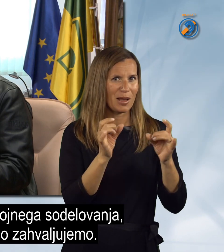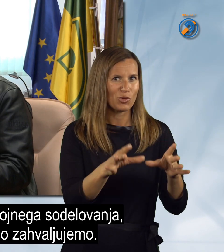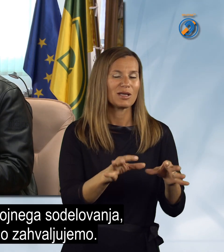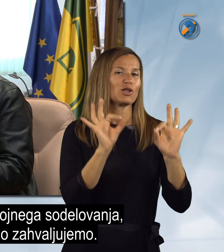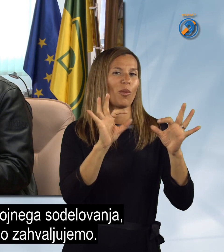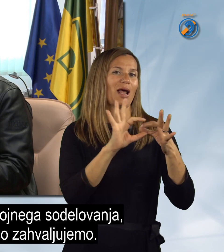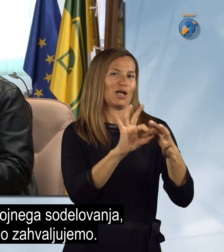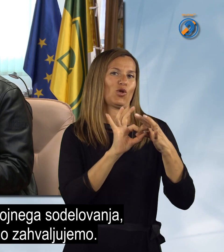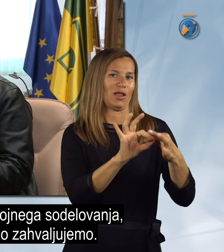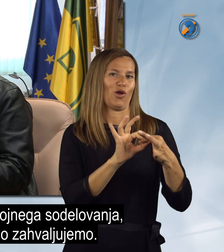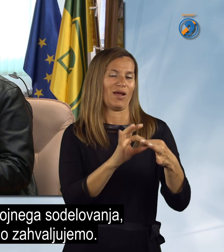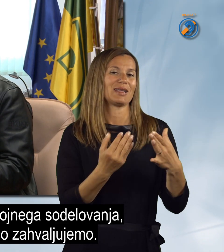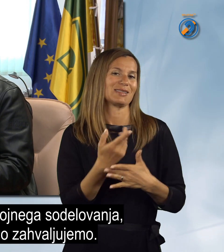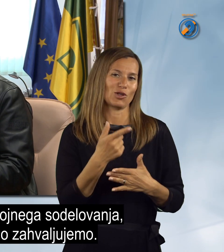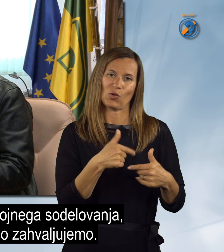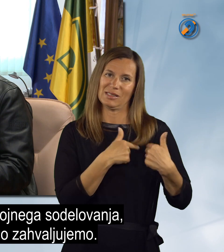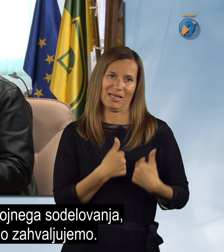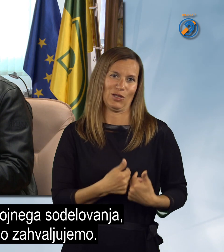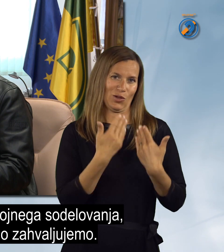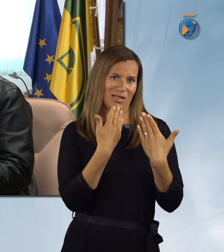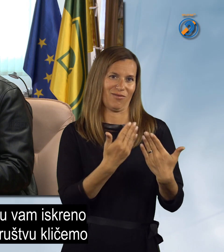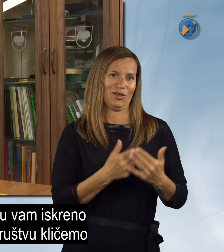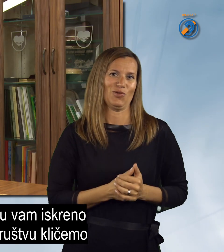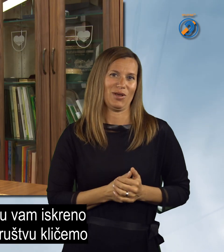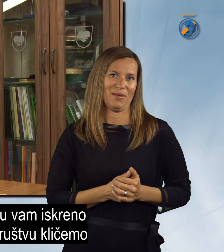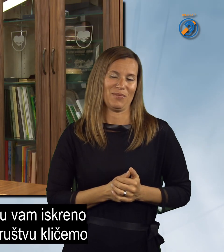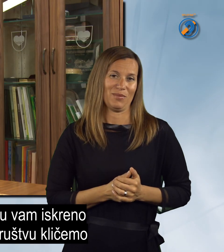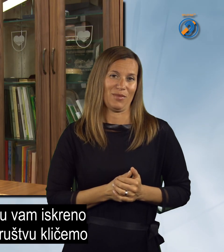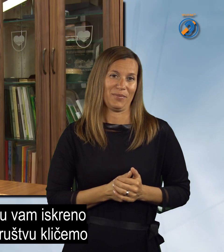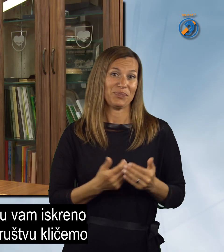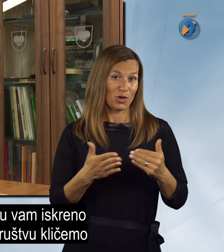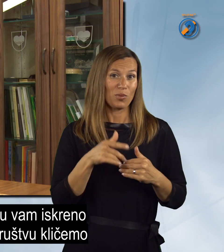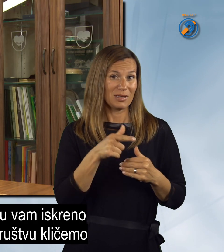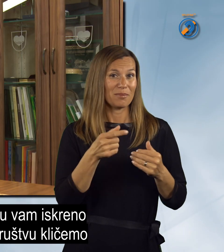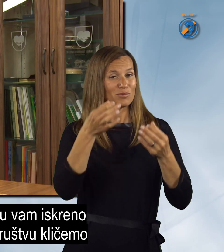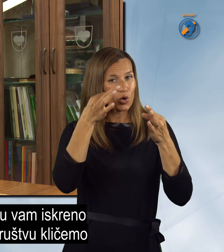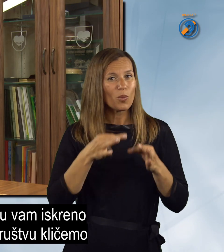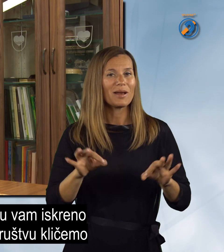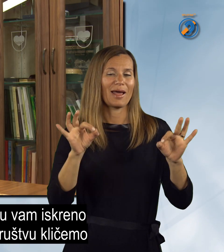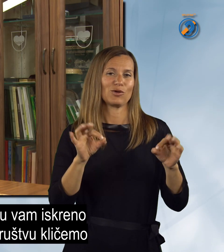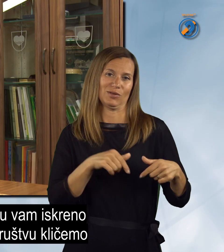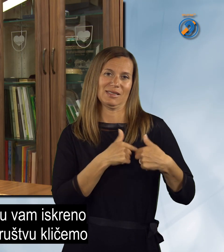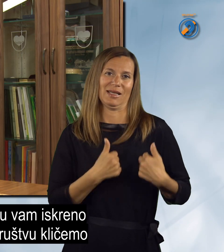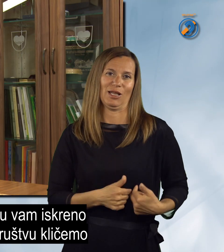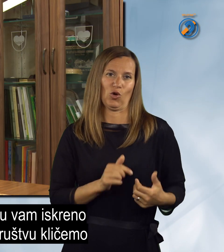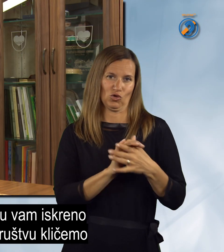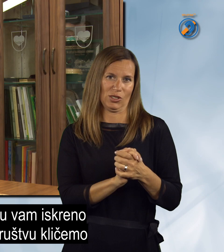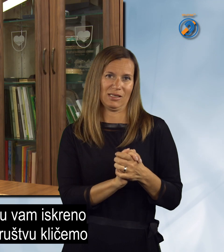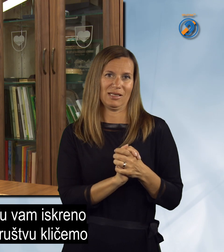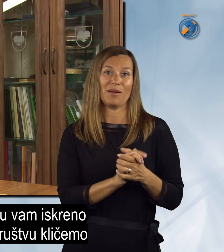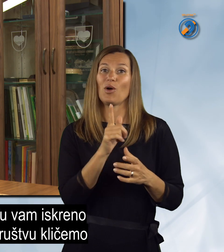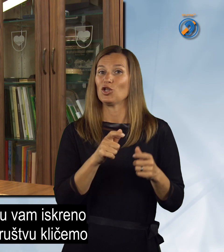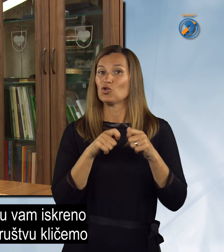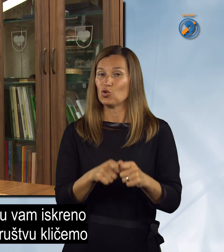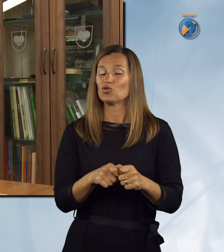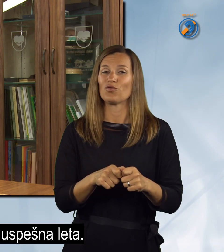tvornega medsebojnega sodelovanja, za kar se iskreno zahvaljujemo. Ob tem jubileju vam iskreno čestitamo